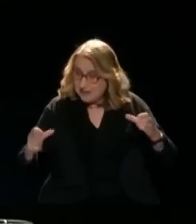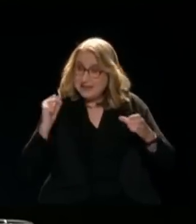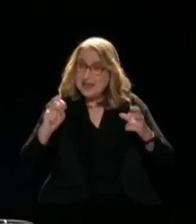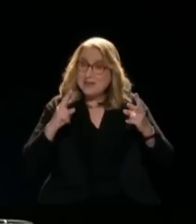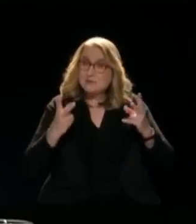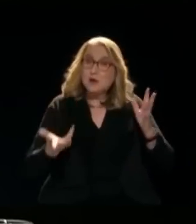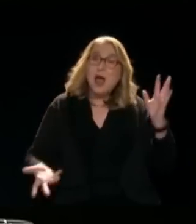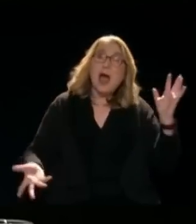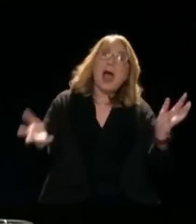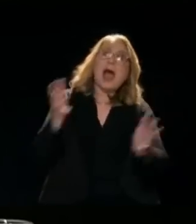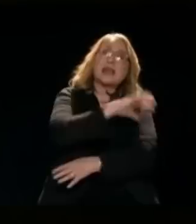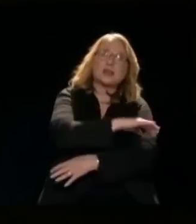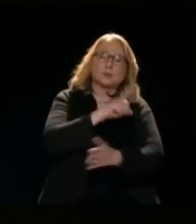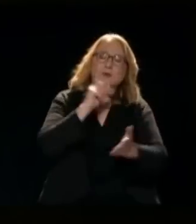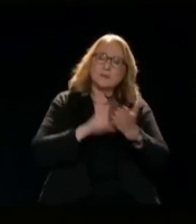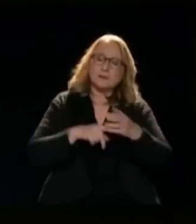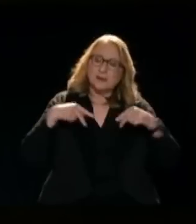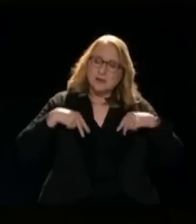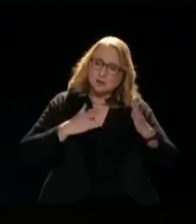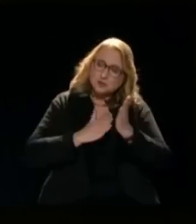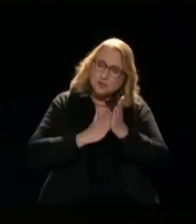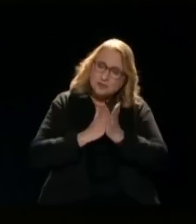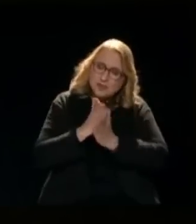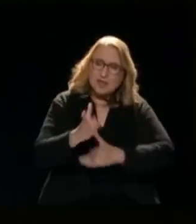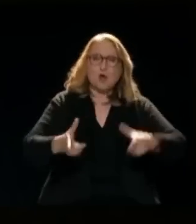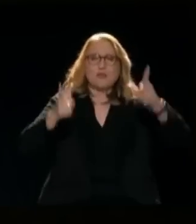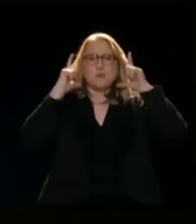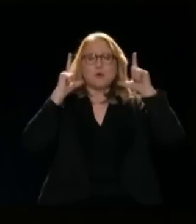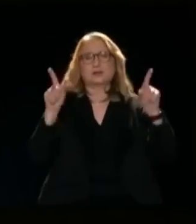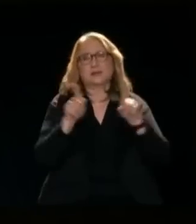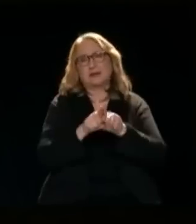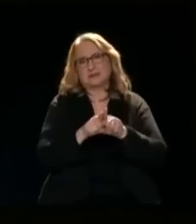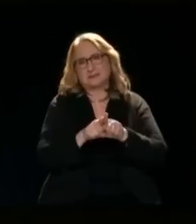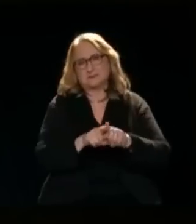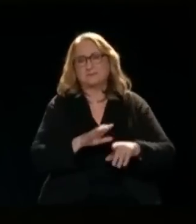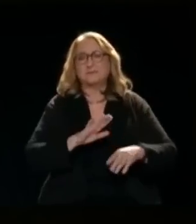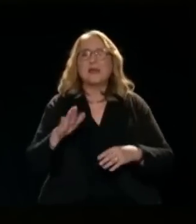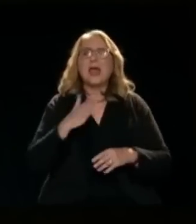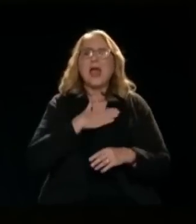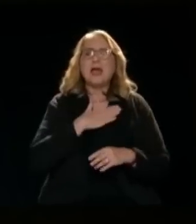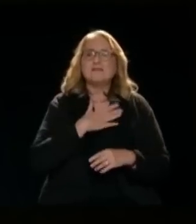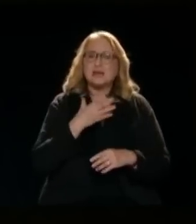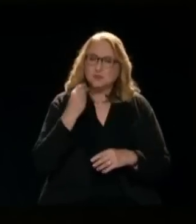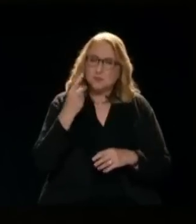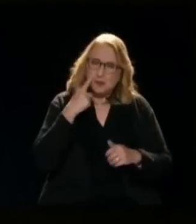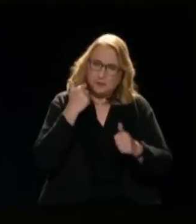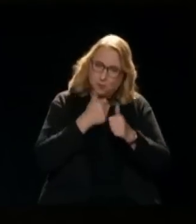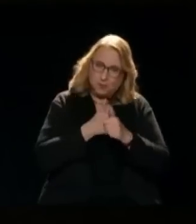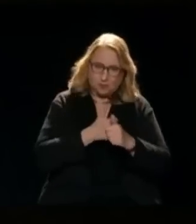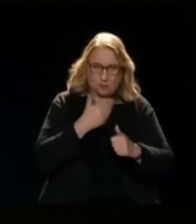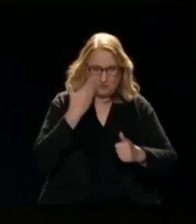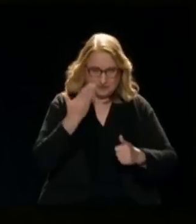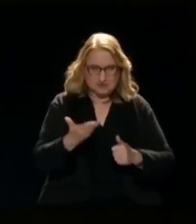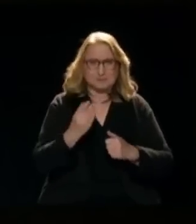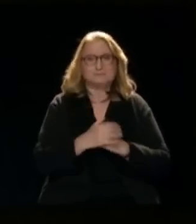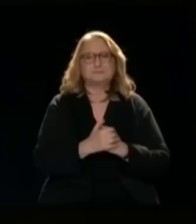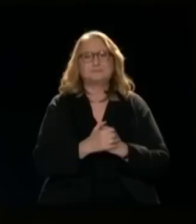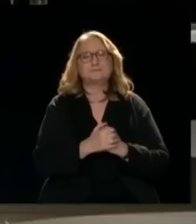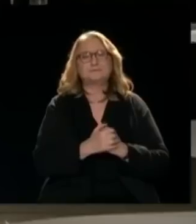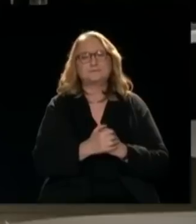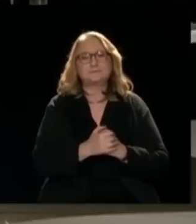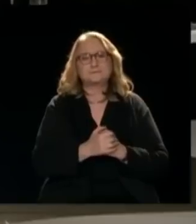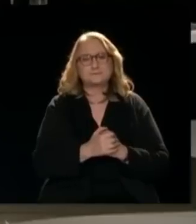και δημοκρατικό πολίτευμα. Κύριε Καζάκη, ευχαριστώ και θερμά. Ευχαριστώ. Ευχαριστούμε και τους τηλεθεατές της δημόσιας τηλεόρασης. Να είστε καλά και καλό